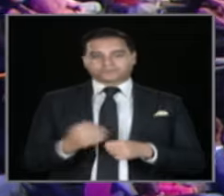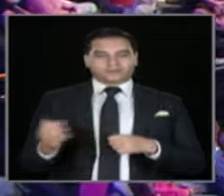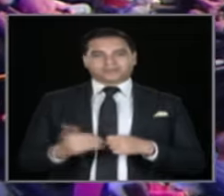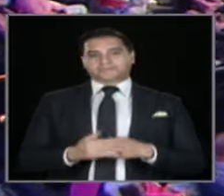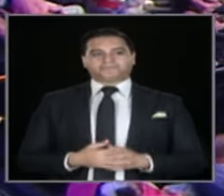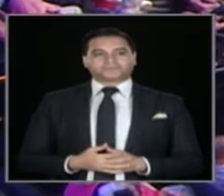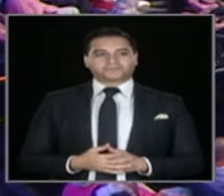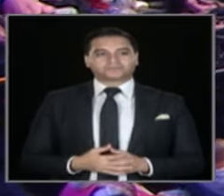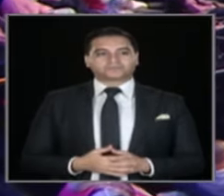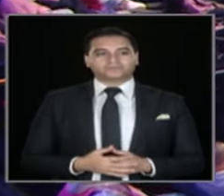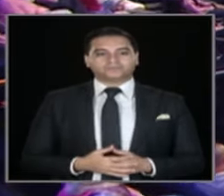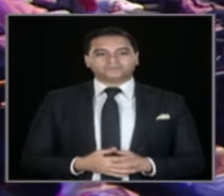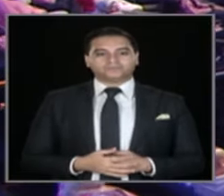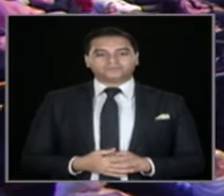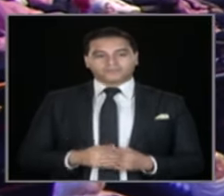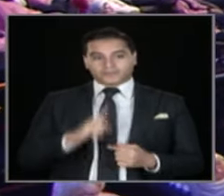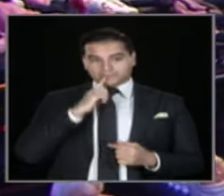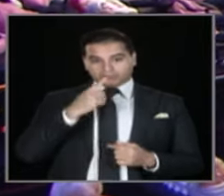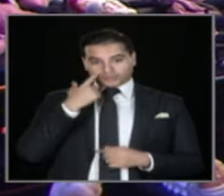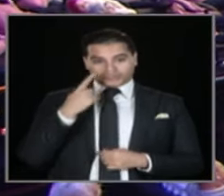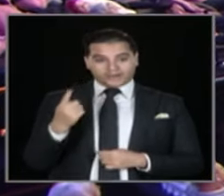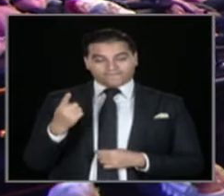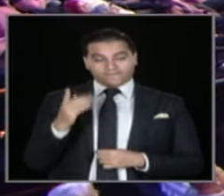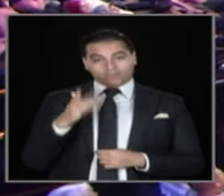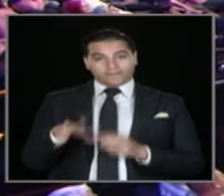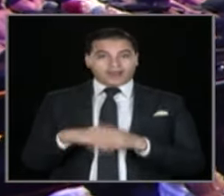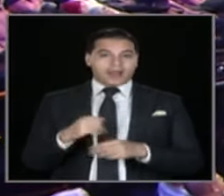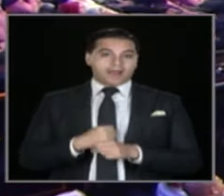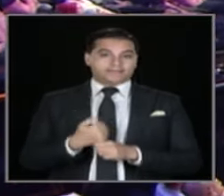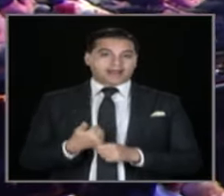لينا، بس شايف ممكن تعمل احسن كمان،